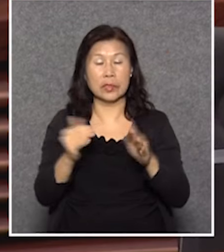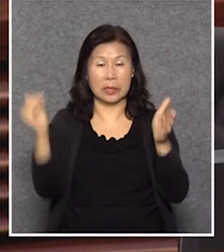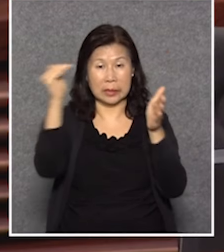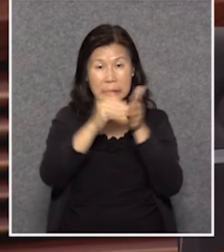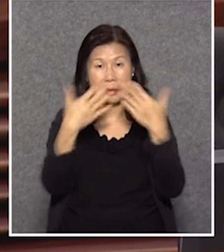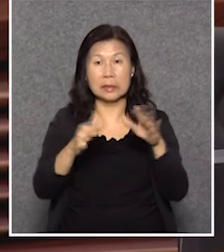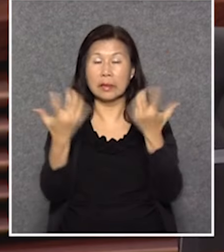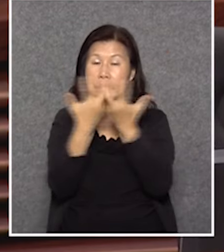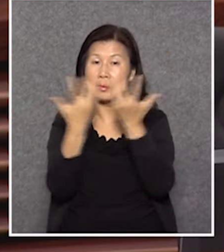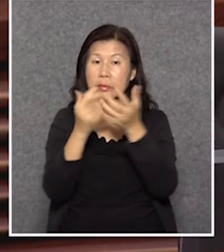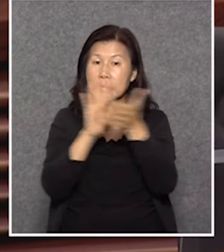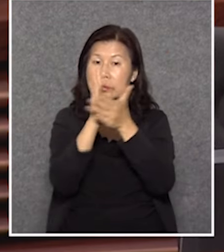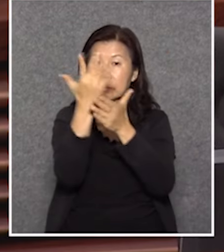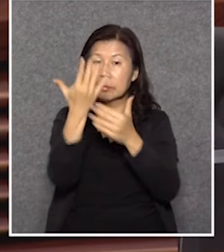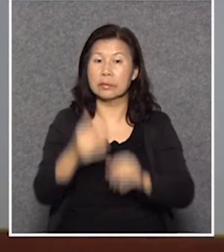啊？事隔，